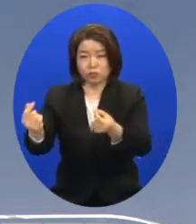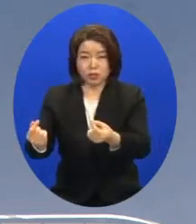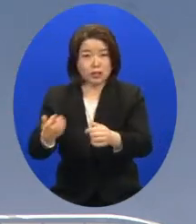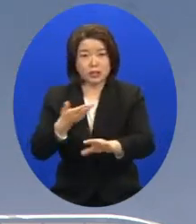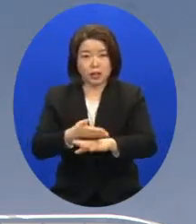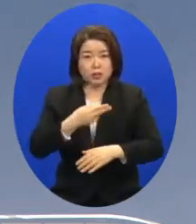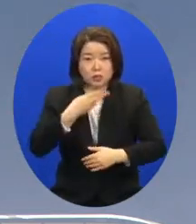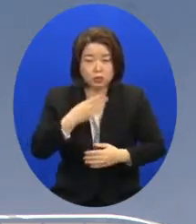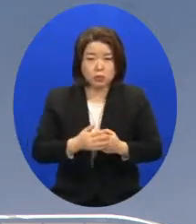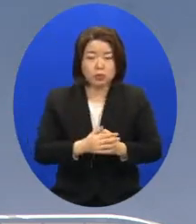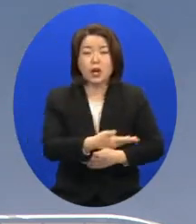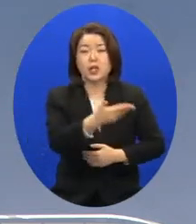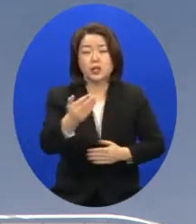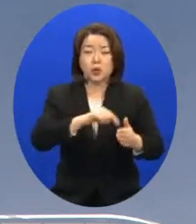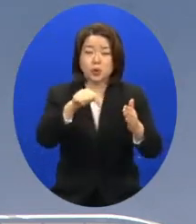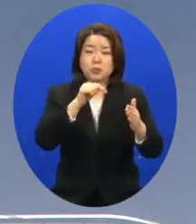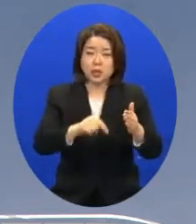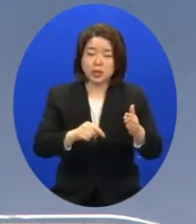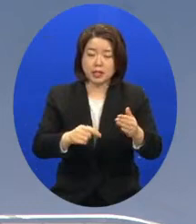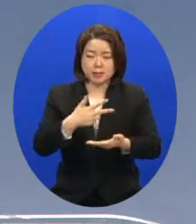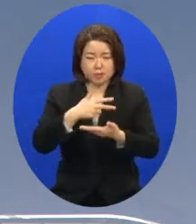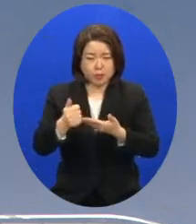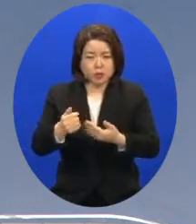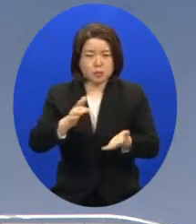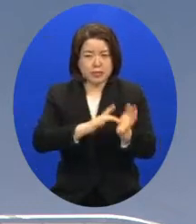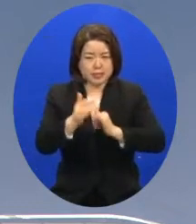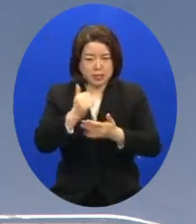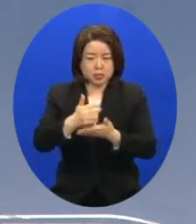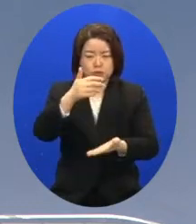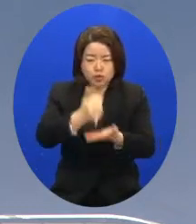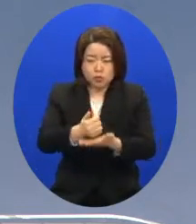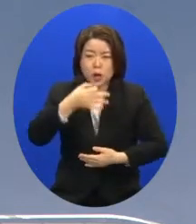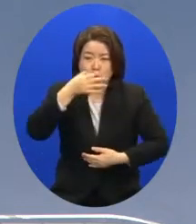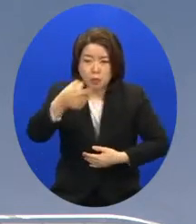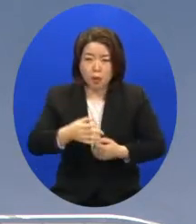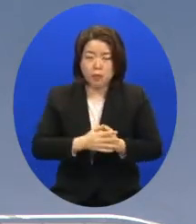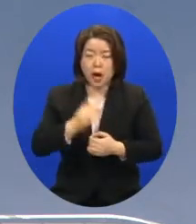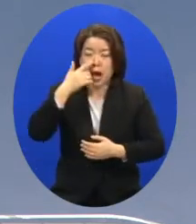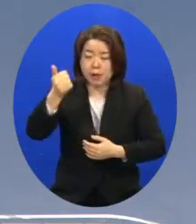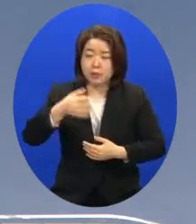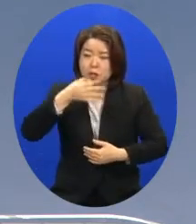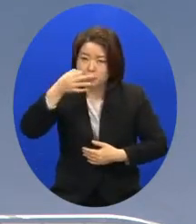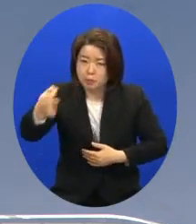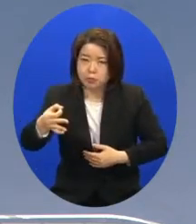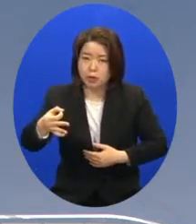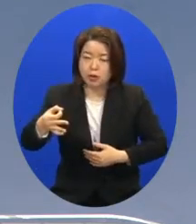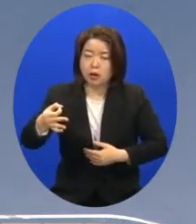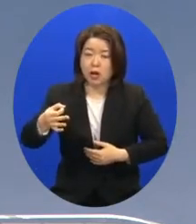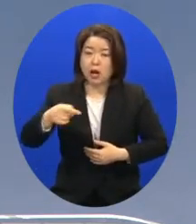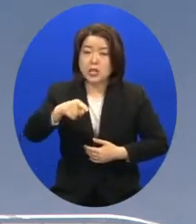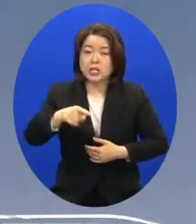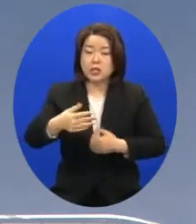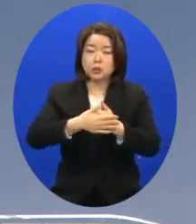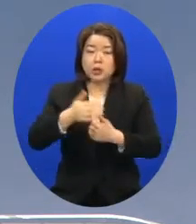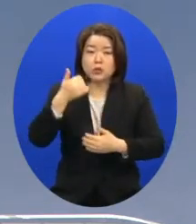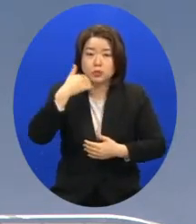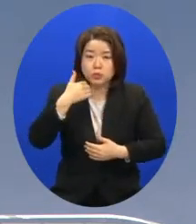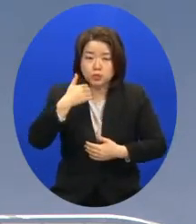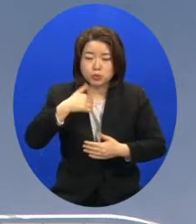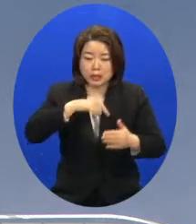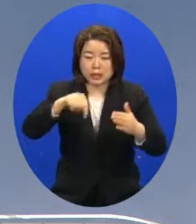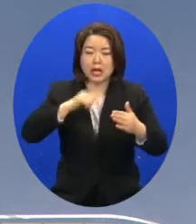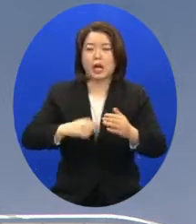여러분 안에 예수님을 주님 이라고 고백하고 하나님을 아버지라고 그렇게 부르게 해 주시는 분이 여러분 안에 계시잖아요